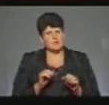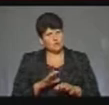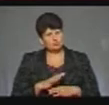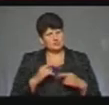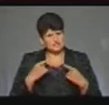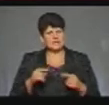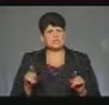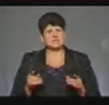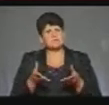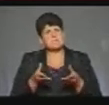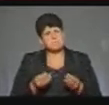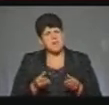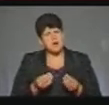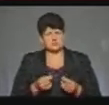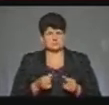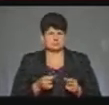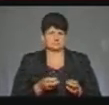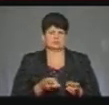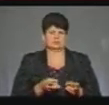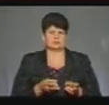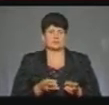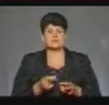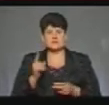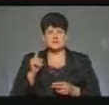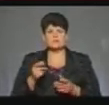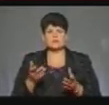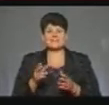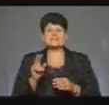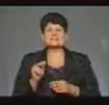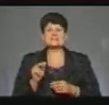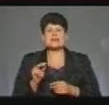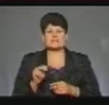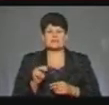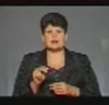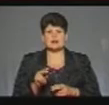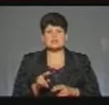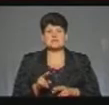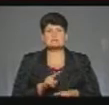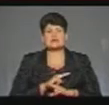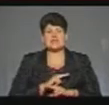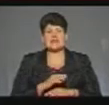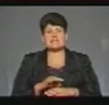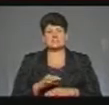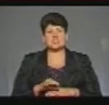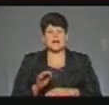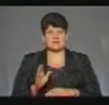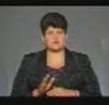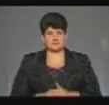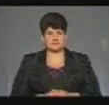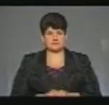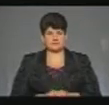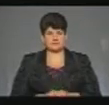тобто більш м'яко. Взагалі відома якась певна цифра смертельних жертв під час депортації? Ви